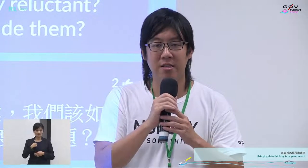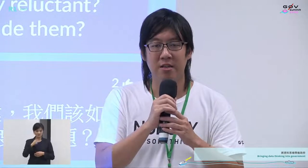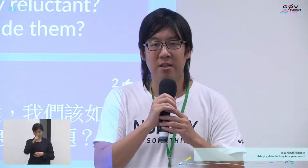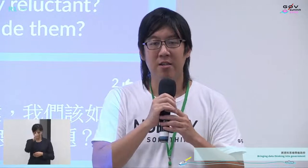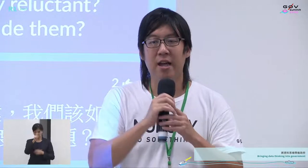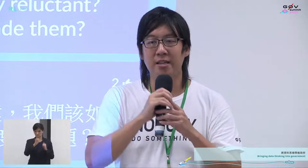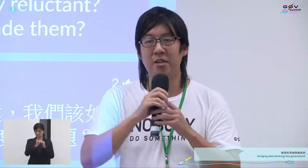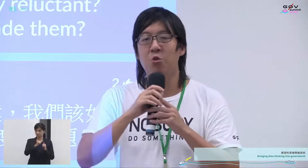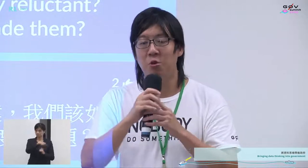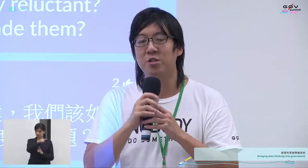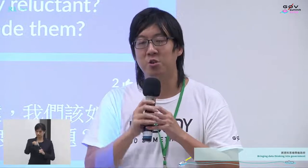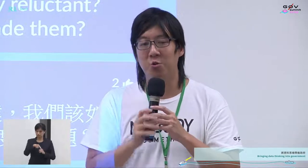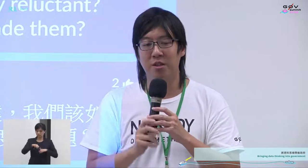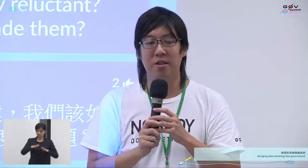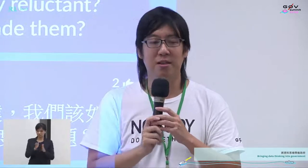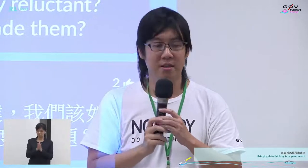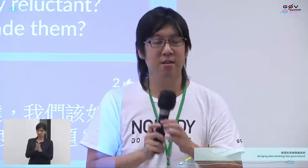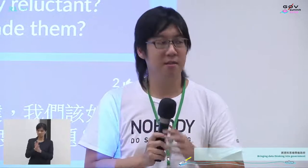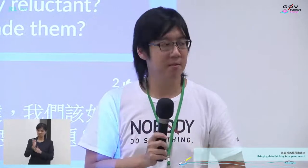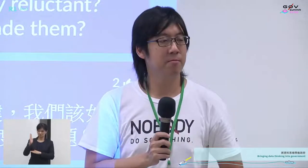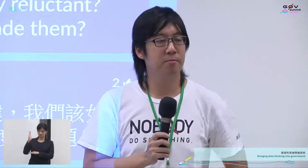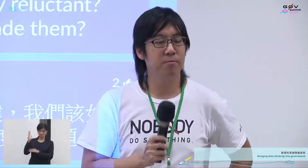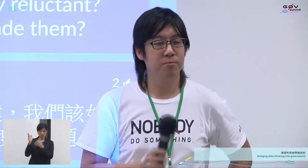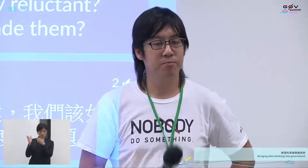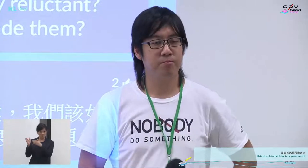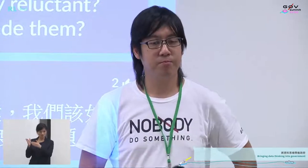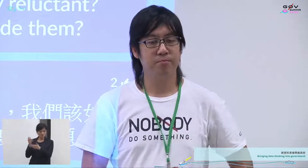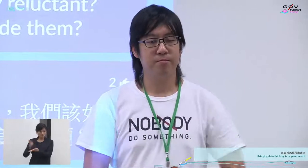题，而是大家一起共同解决问题。